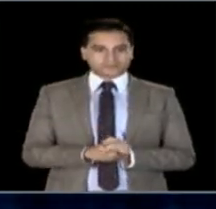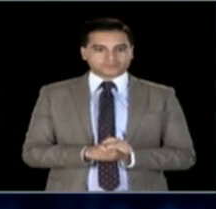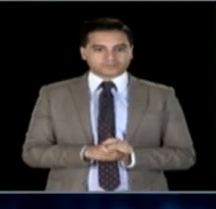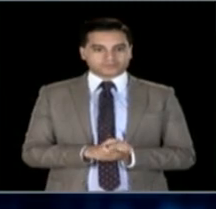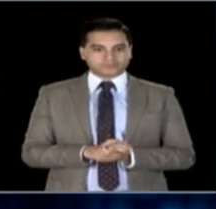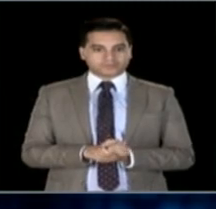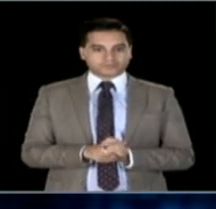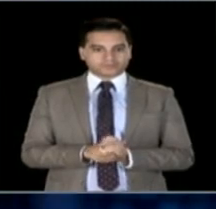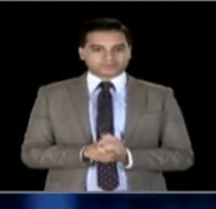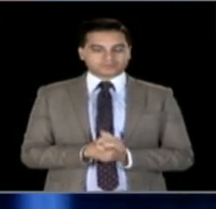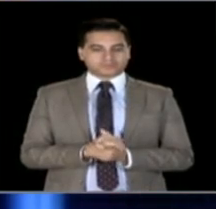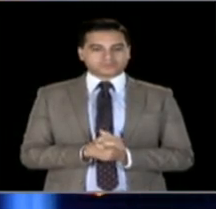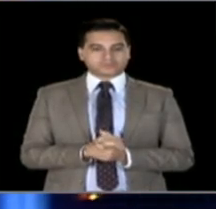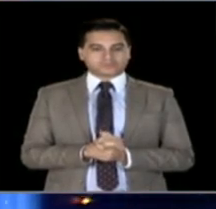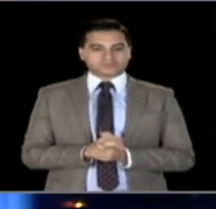الفنون.